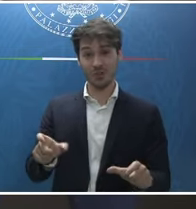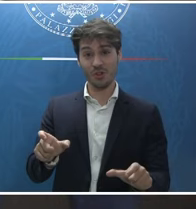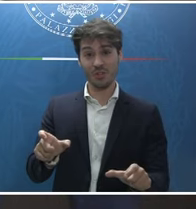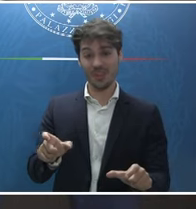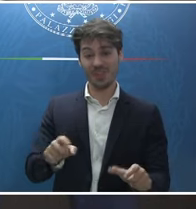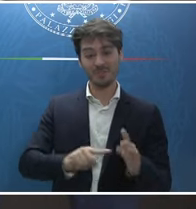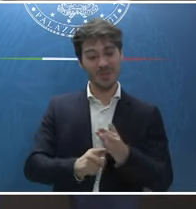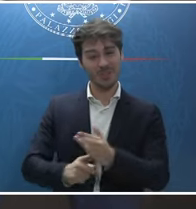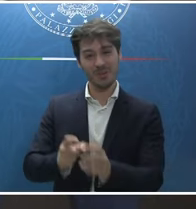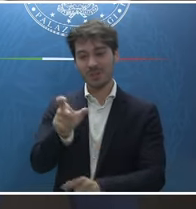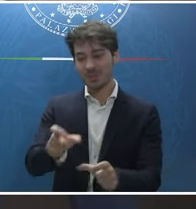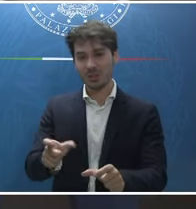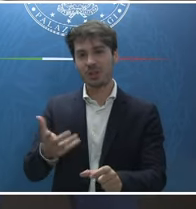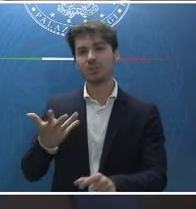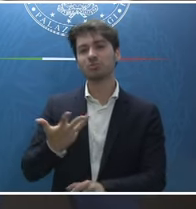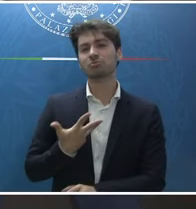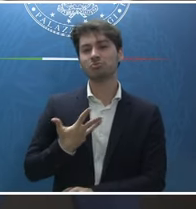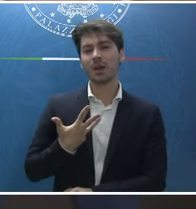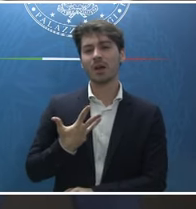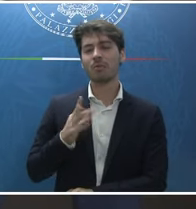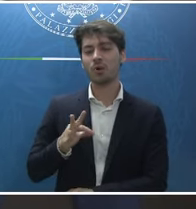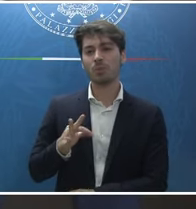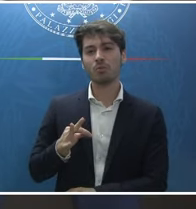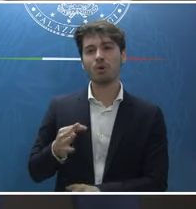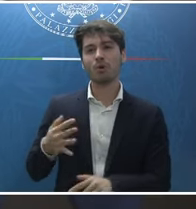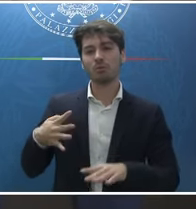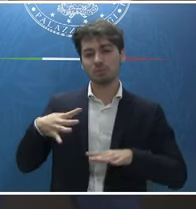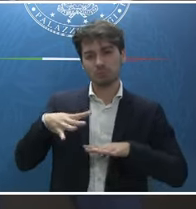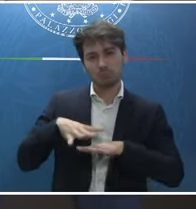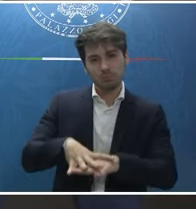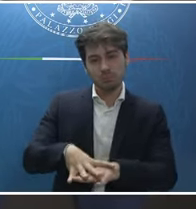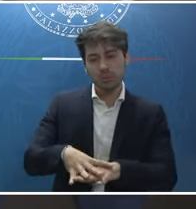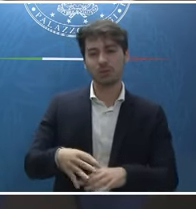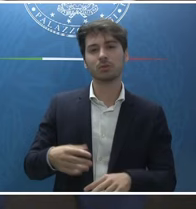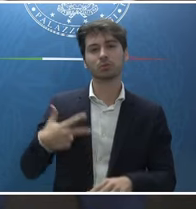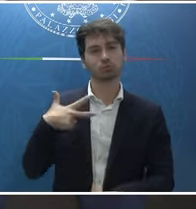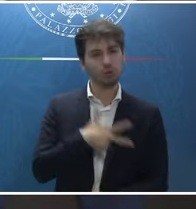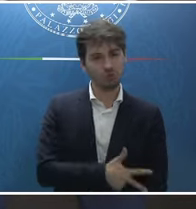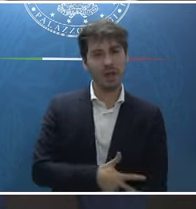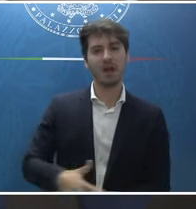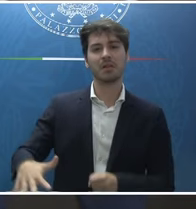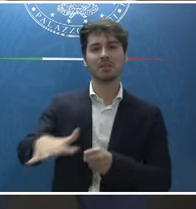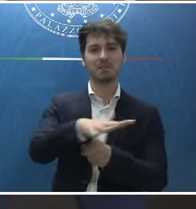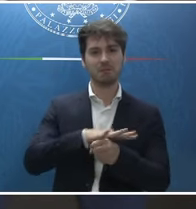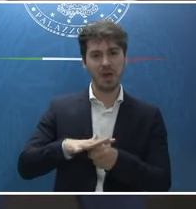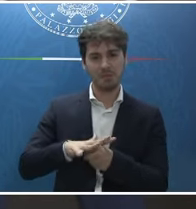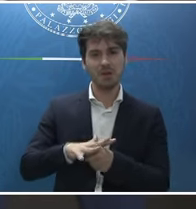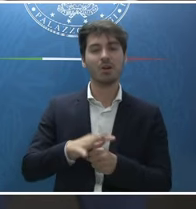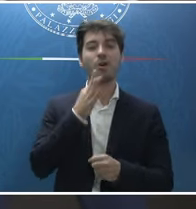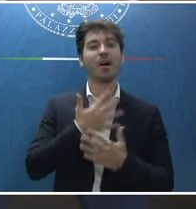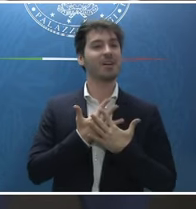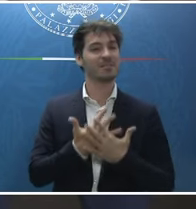milioni si tira con sé un tessuto, che sia sociale, che sia familiare, che sia